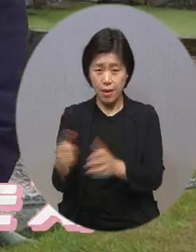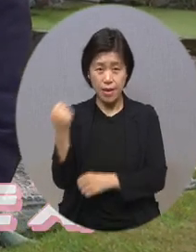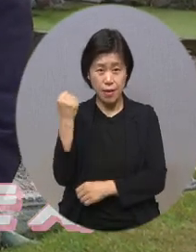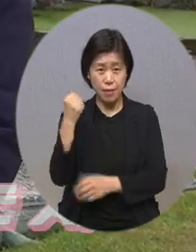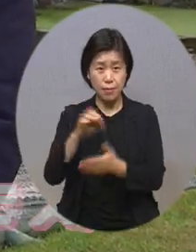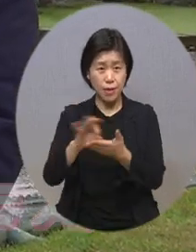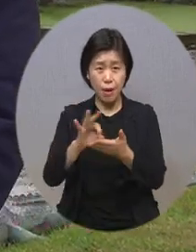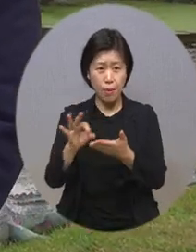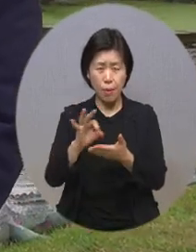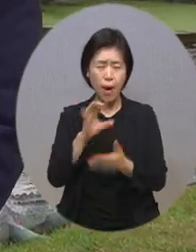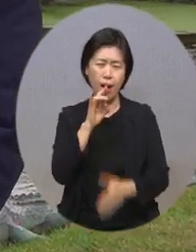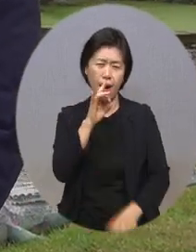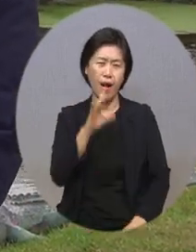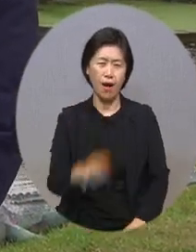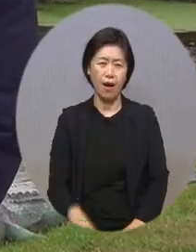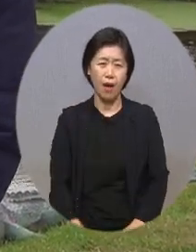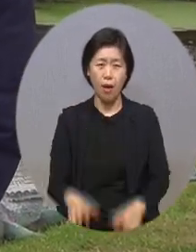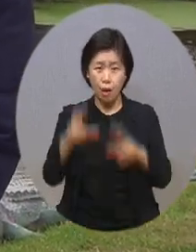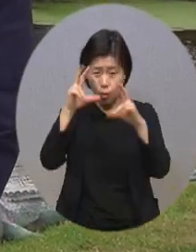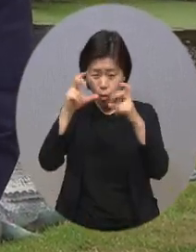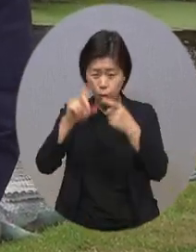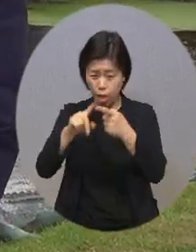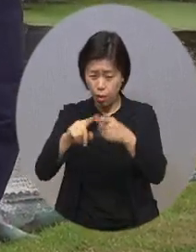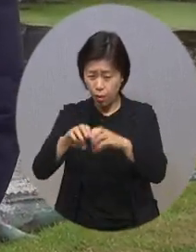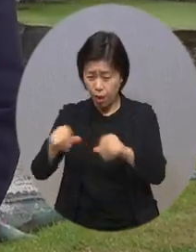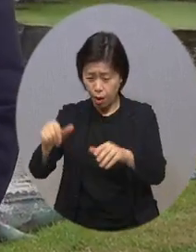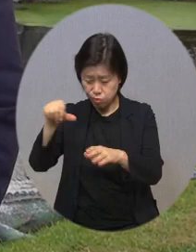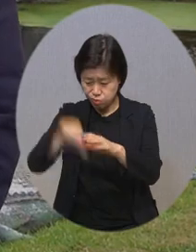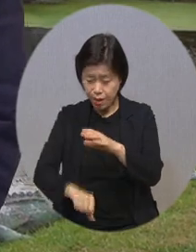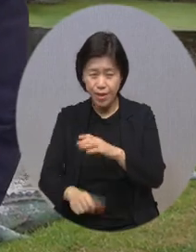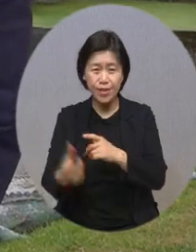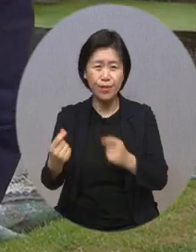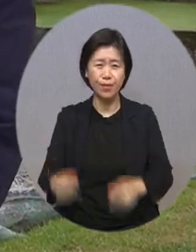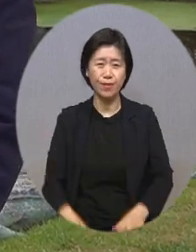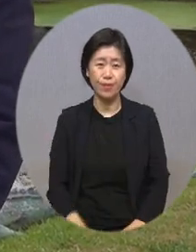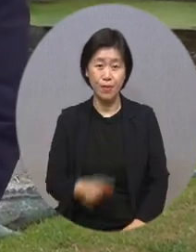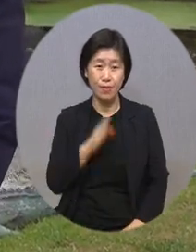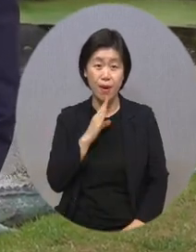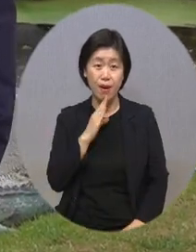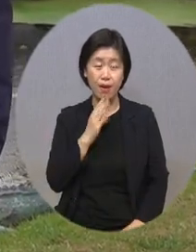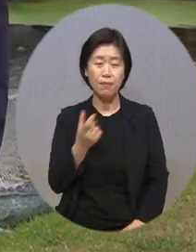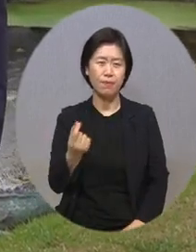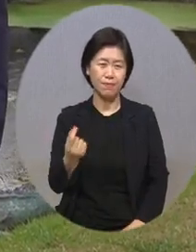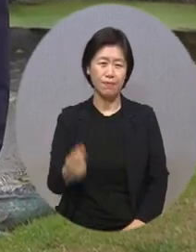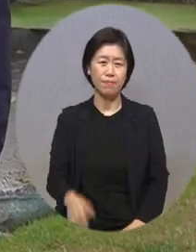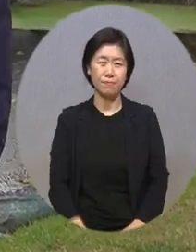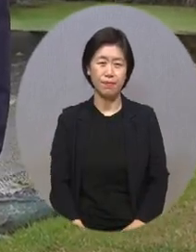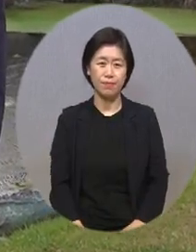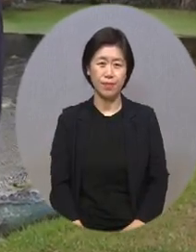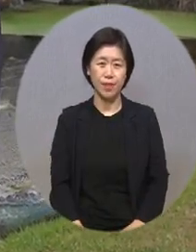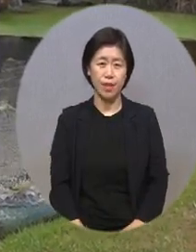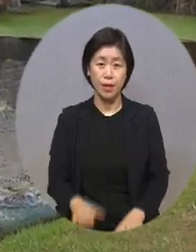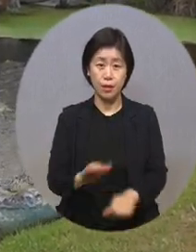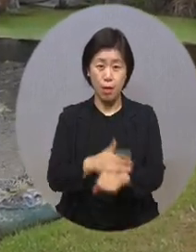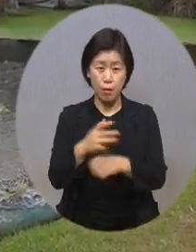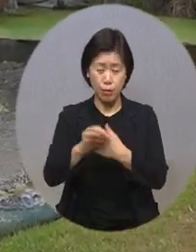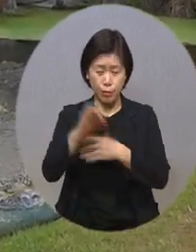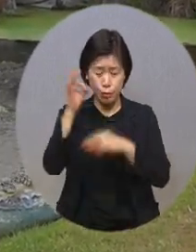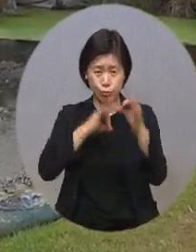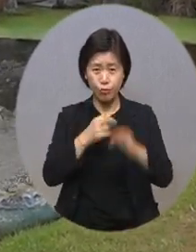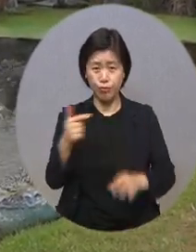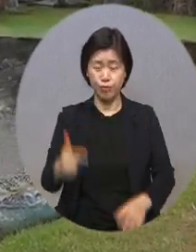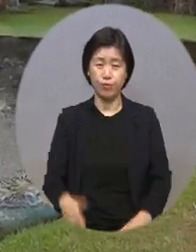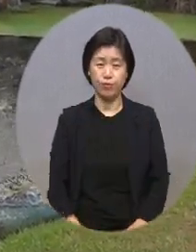그냥 공을 그냥 땅에 묻혀버리는 거죠. 그렇죠. 공도 땅에 묻히고 잘못하면은 티박스로 다시 갈 수 있어요.